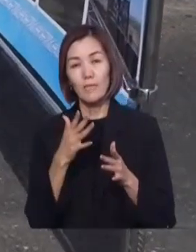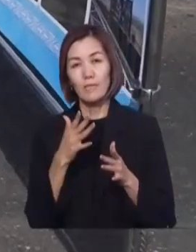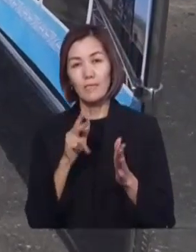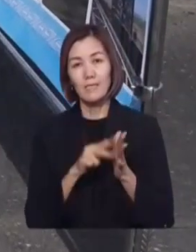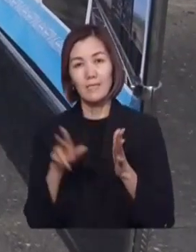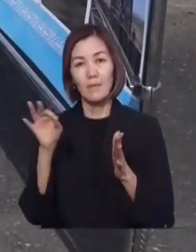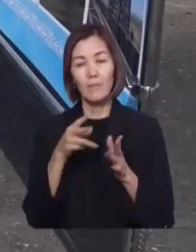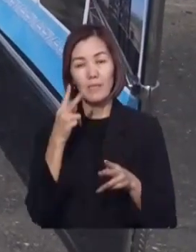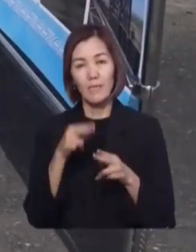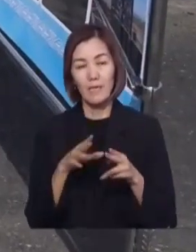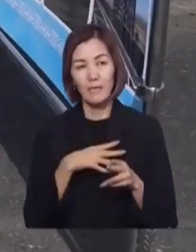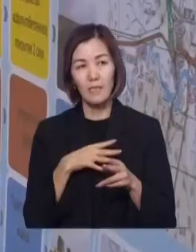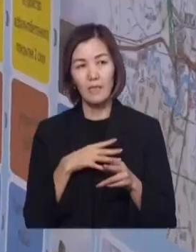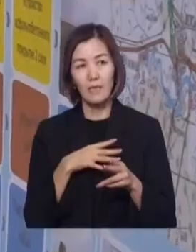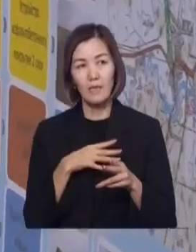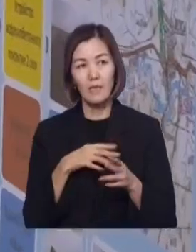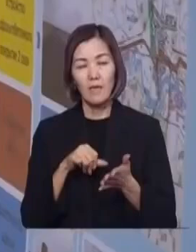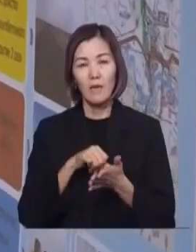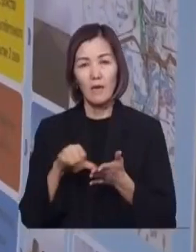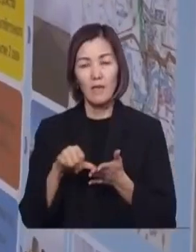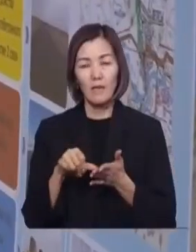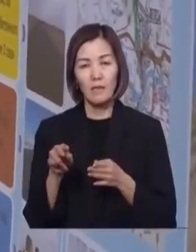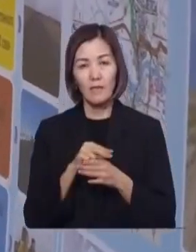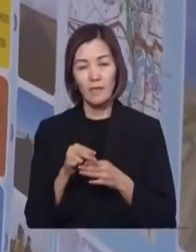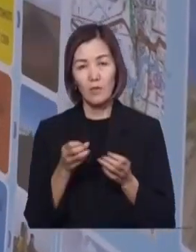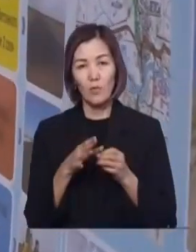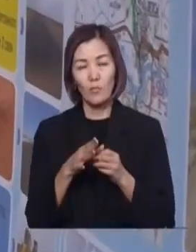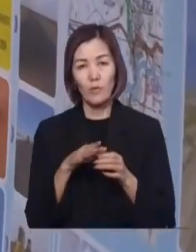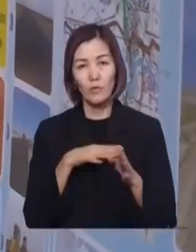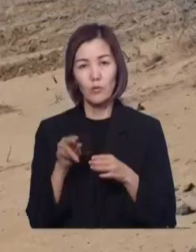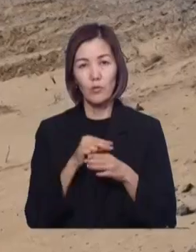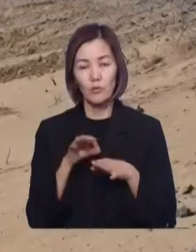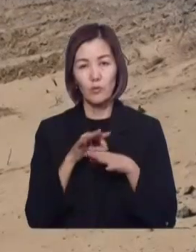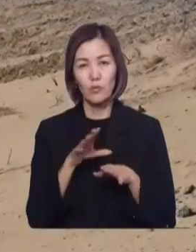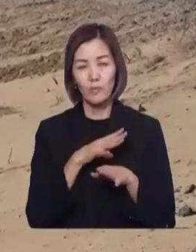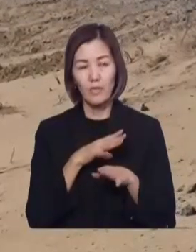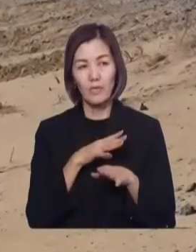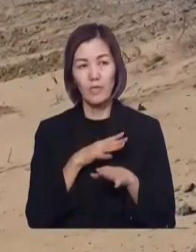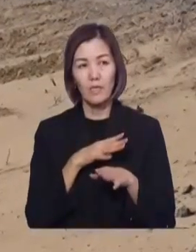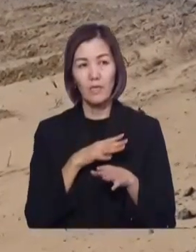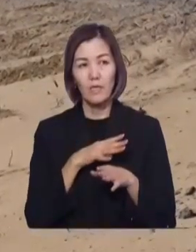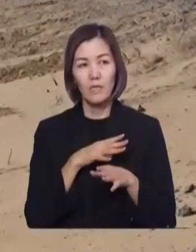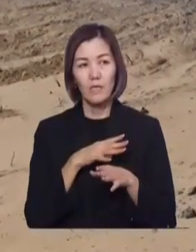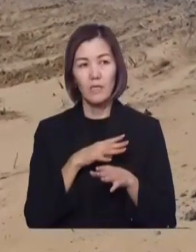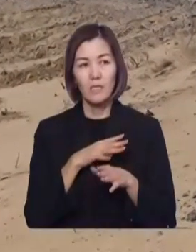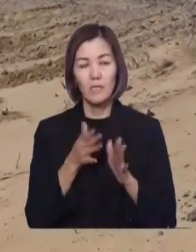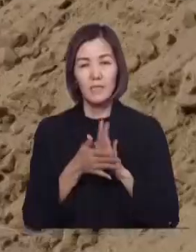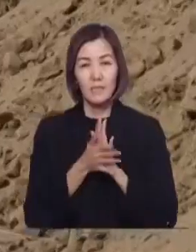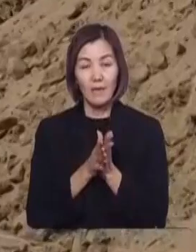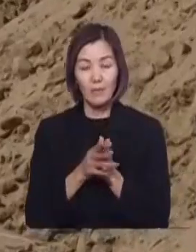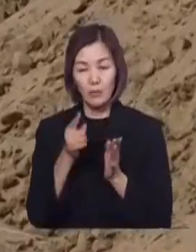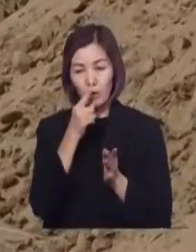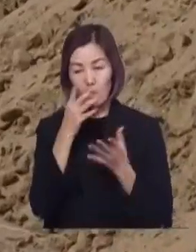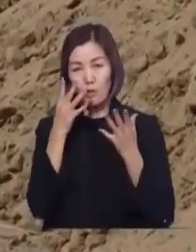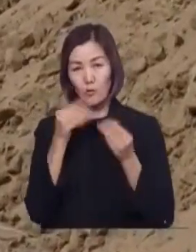90 шақырым жол кесігі тақтайдай. Қалған 15 шақырымына күрделі жөндеу жұмыстары жүріп жатыр. Топырағы тапталып, жақын күндері